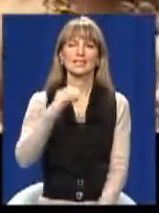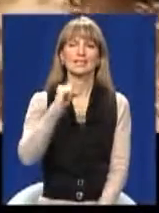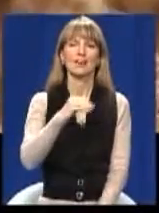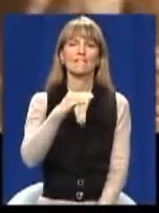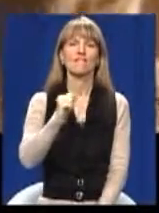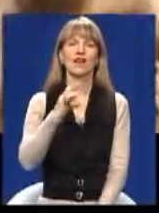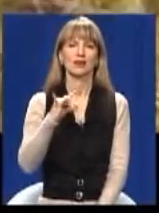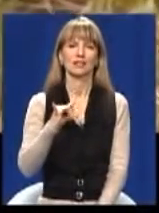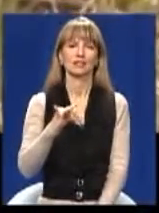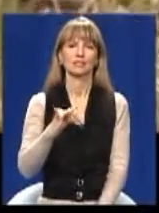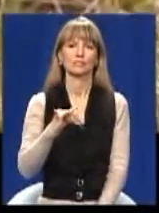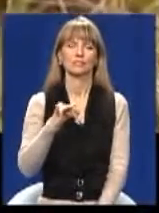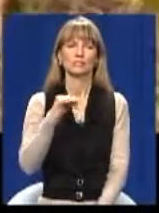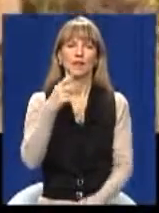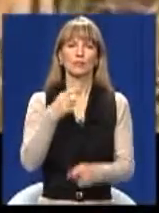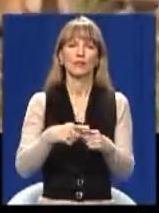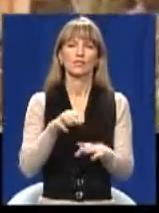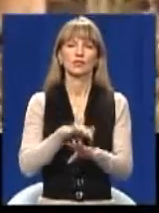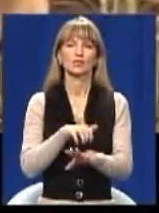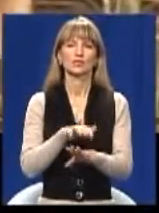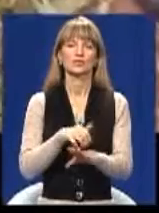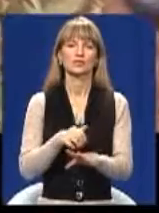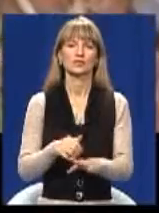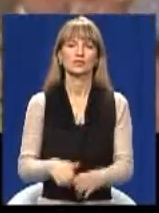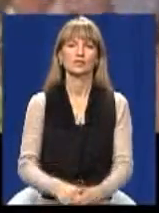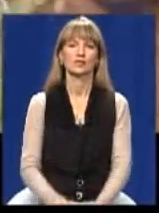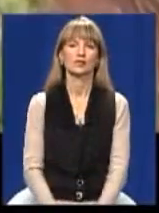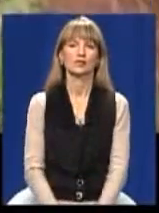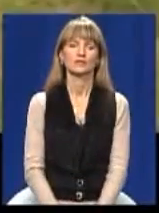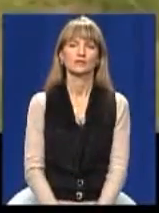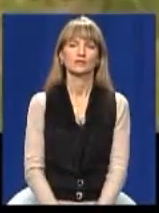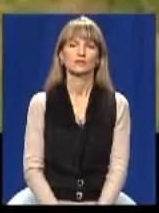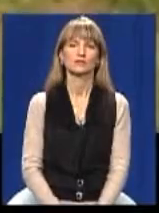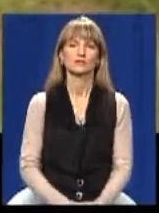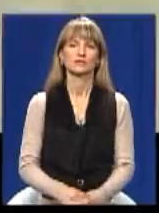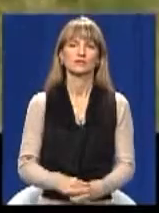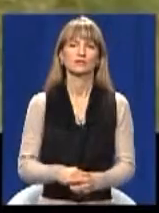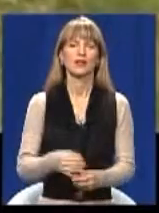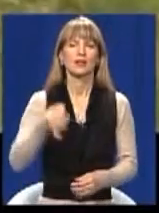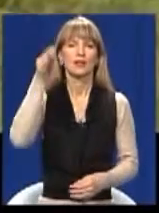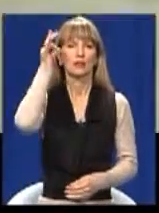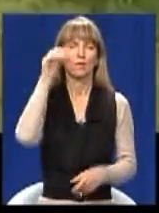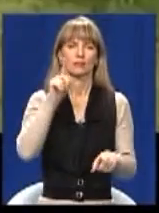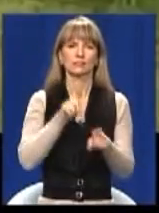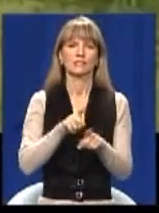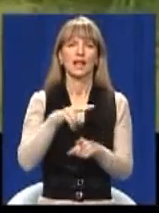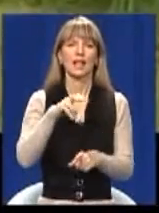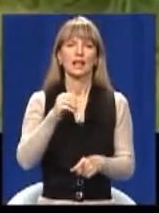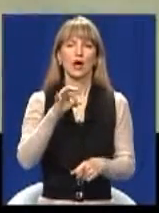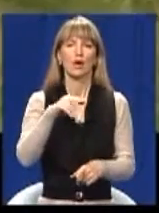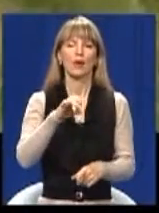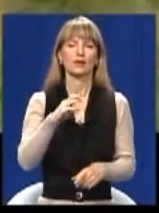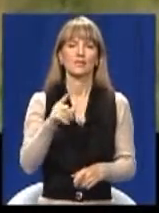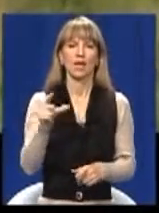Сафарі. Напівдикі кішки. Це порода увібрала гени дикої та домашньої кішки. На вигляд вони нагадують леопардів. Плямиста